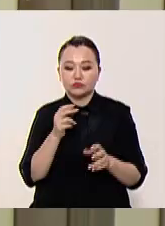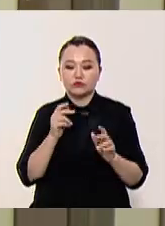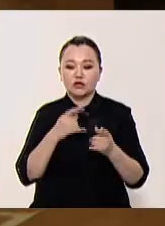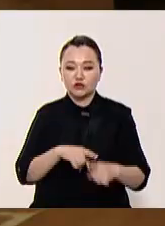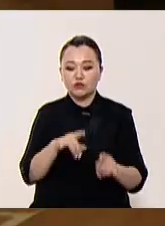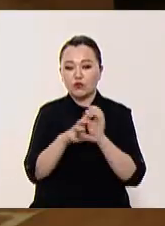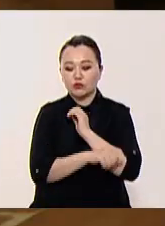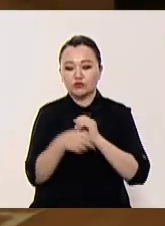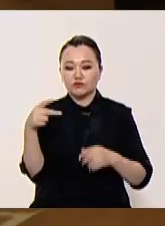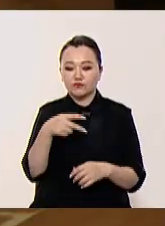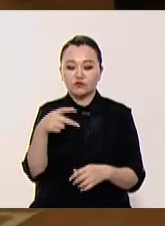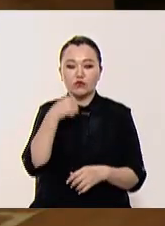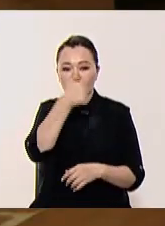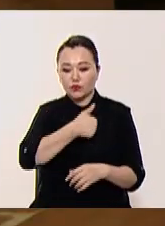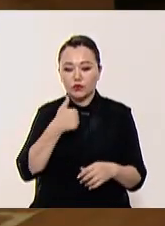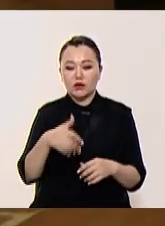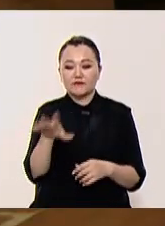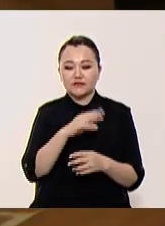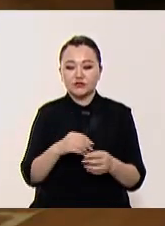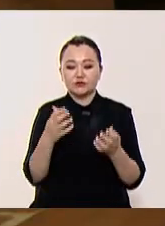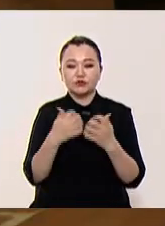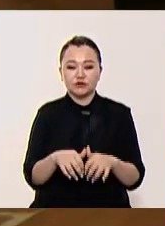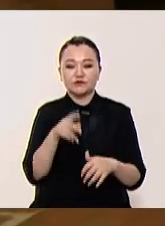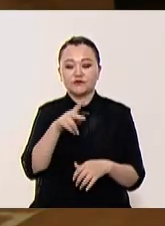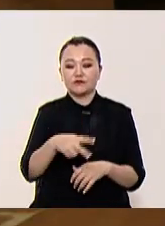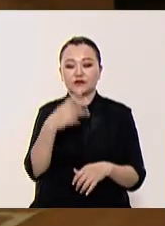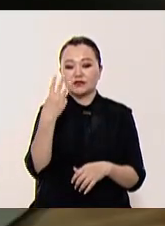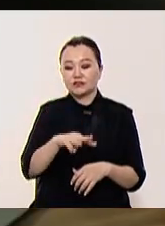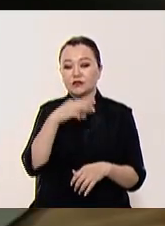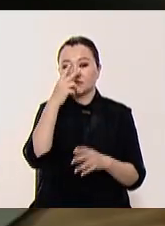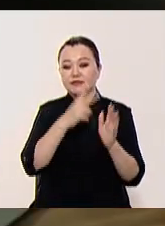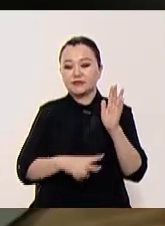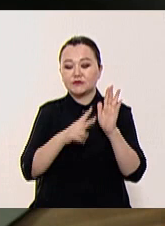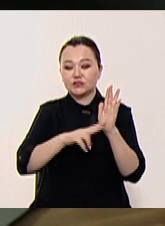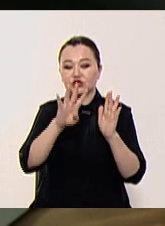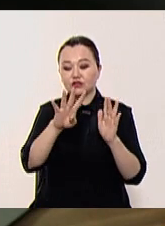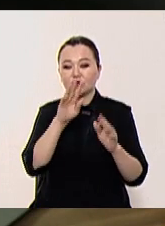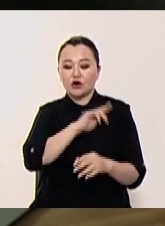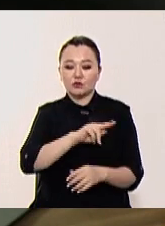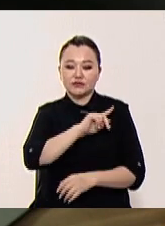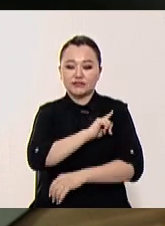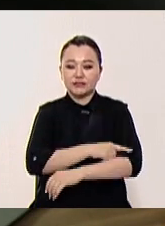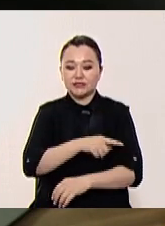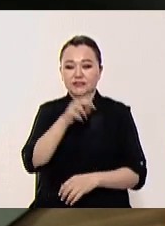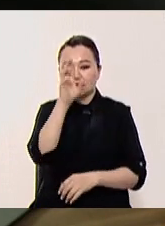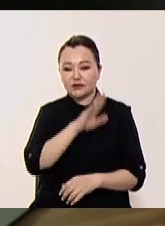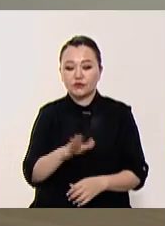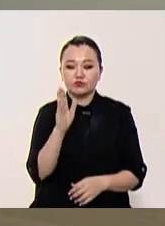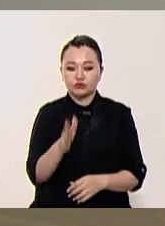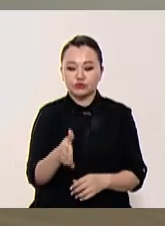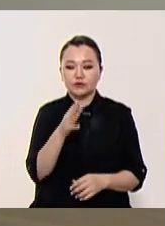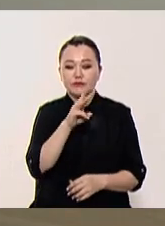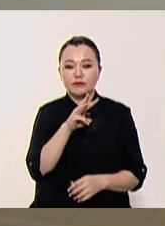после 2000 года. Эксперты подсчитали, что уже к 2030-му 74% рабочей силы страны будут